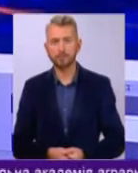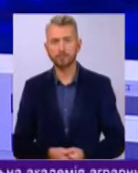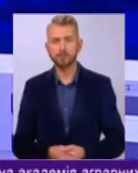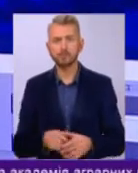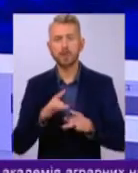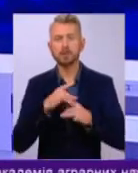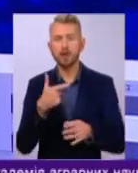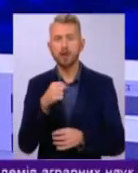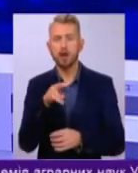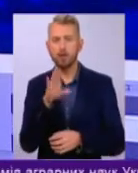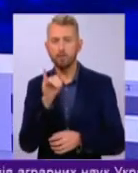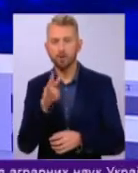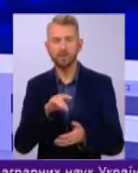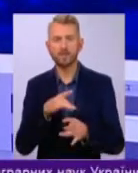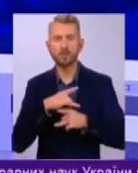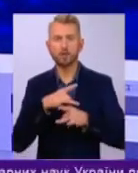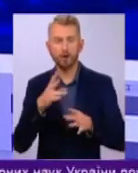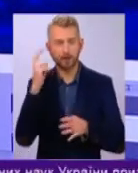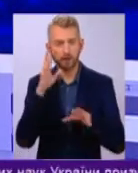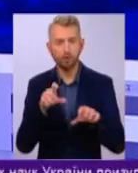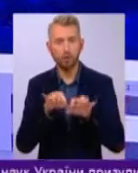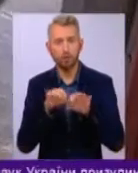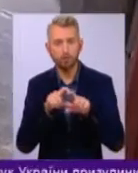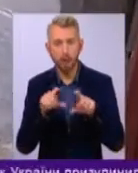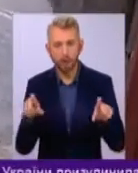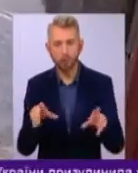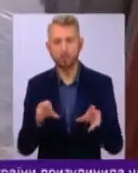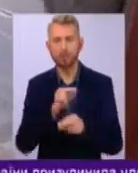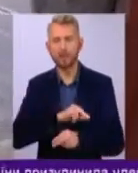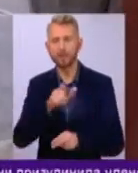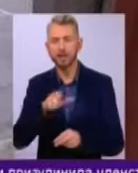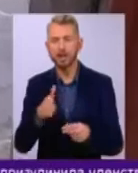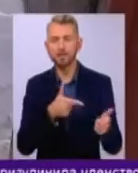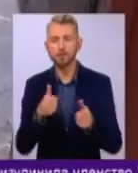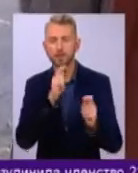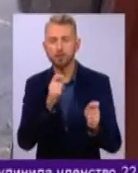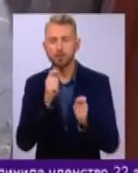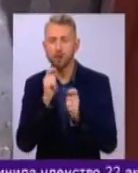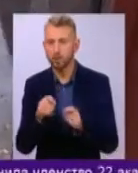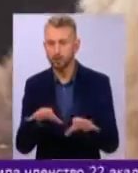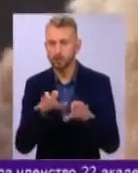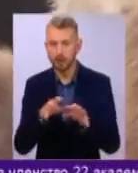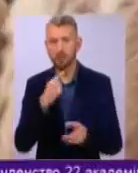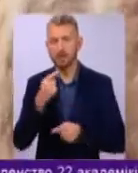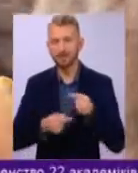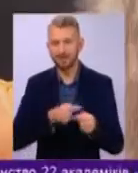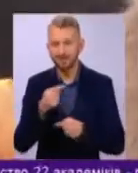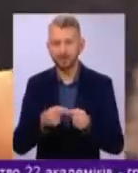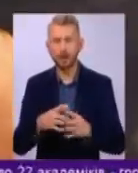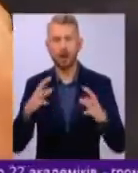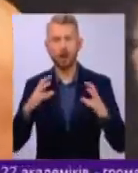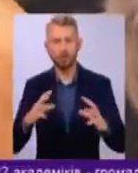Свято Геловіна відсвяткували у столичному зоопарку. Співробітники звіринцю підготували подарунки тваринам, традиційний атрибут свята –